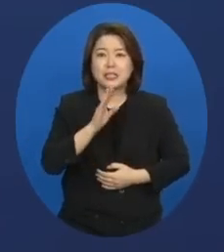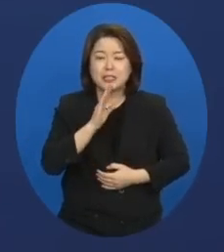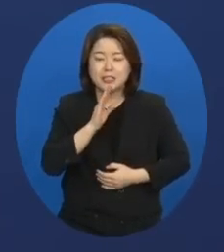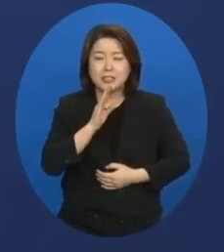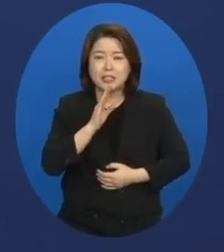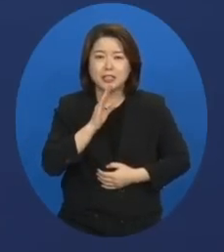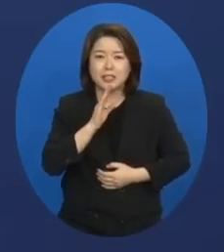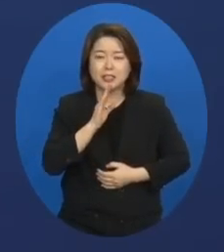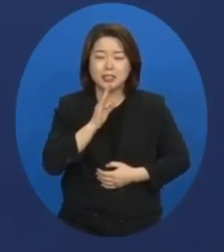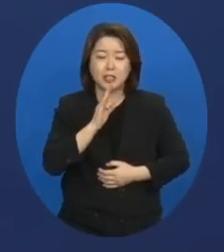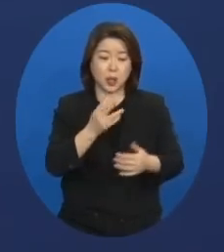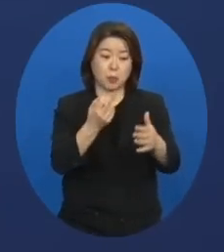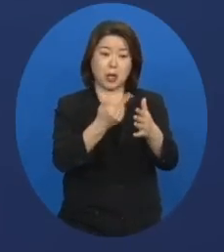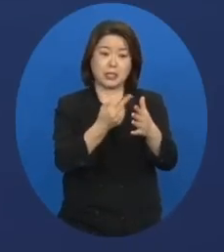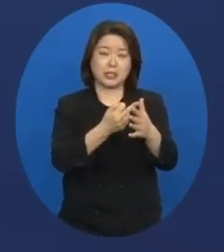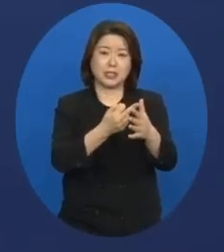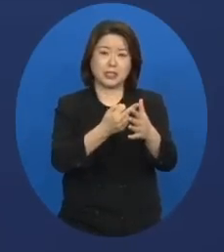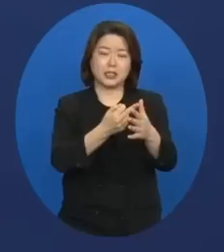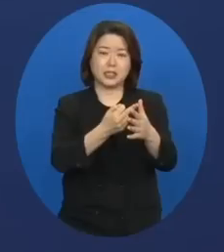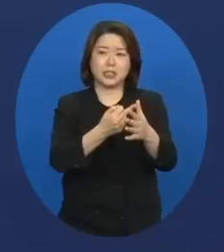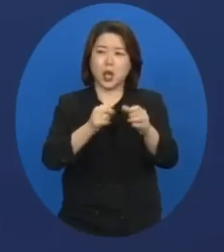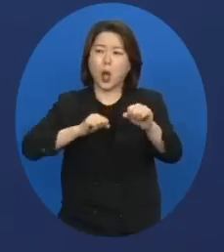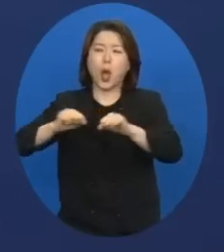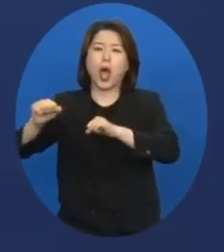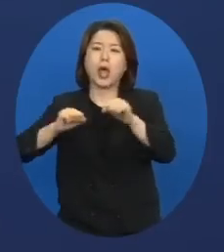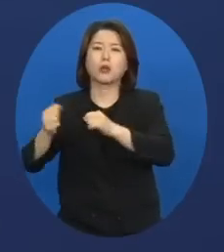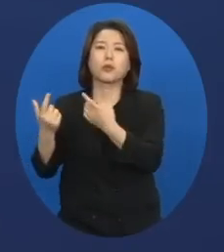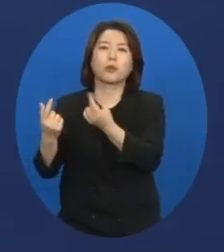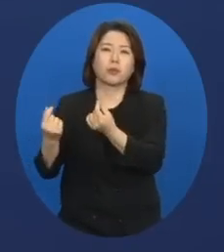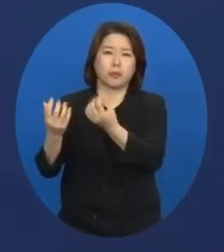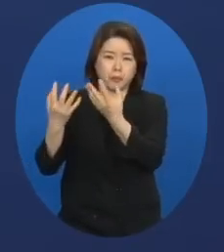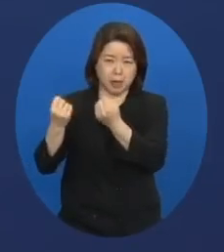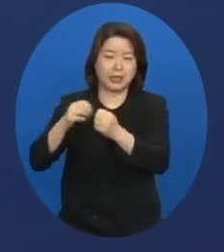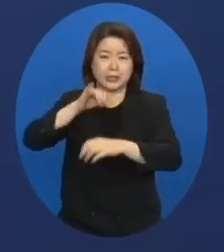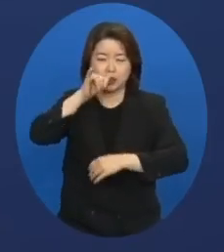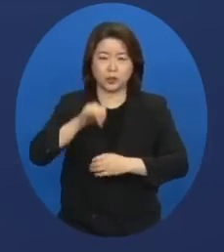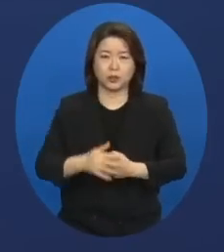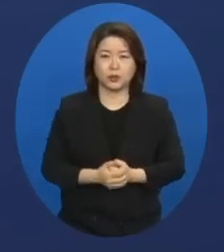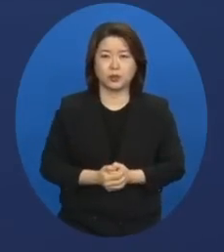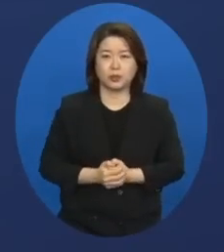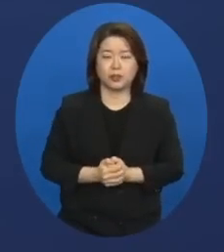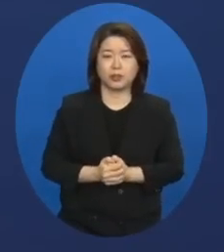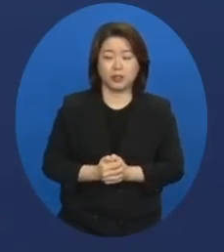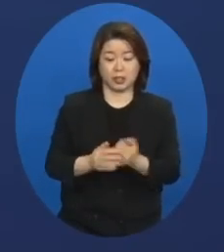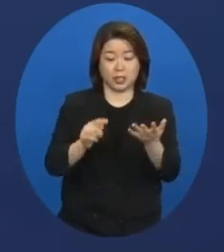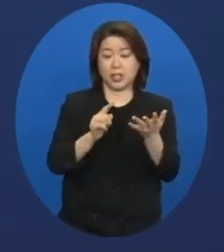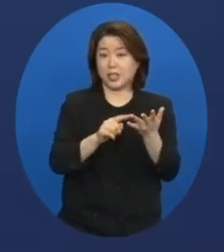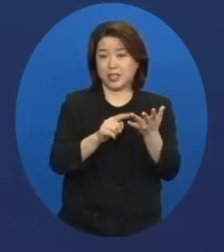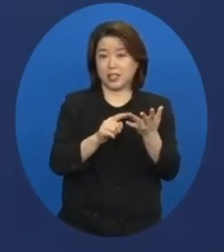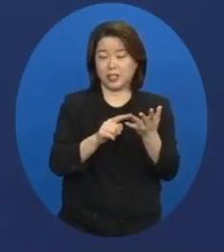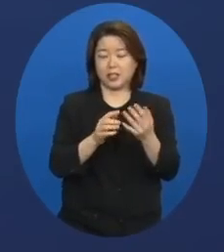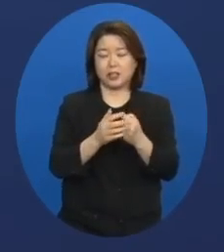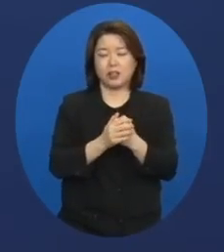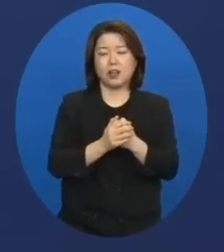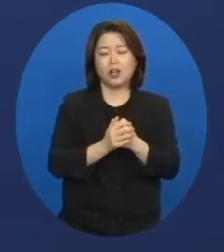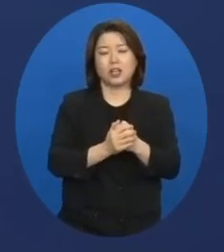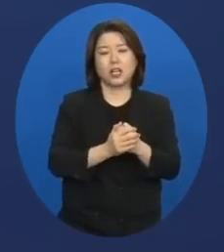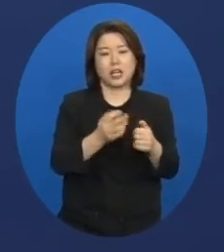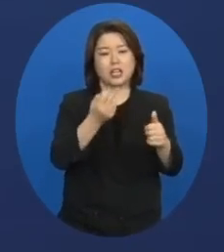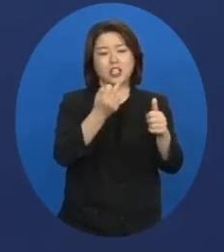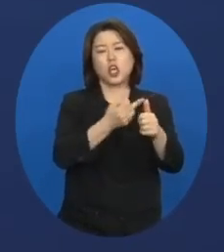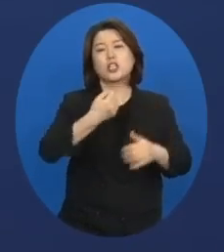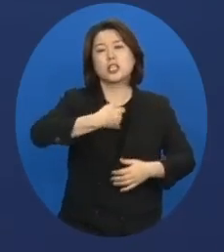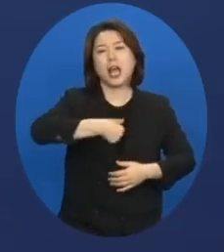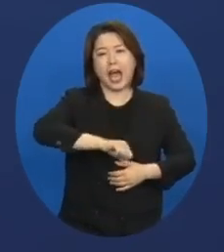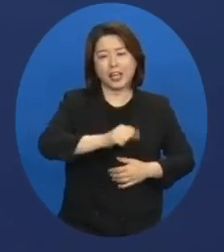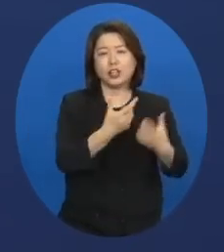장자의 행동을 하고 살았습니다. 그가 장자답게 살았기 때문에 장자가